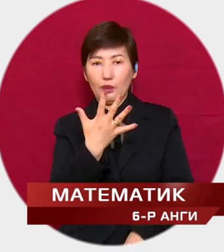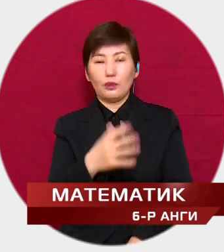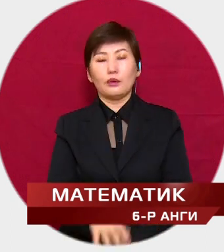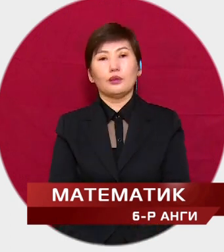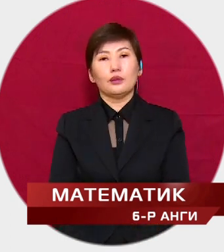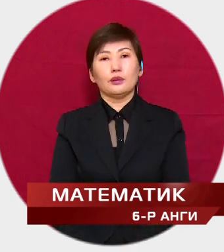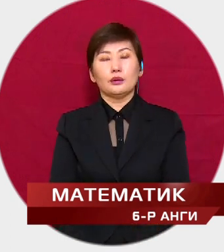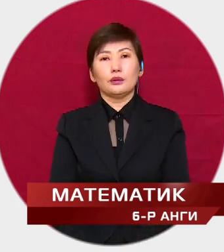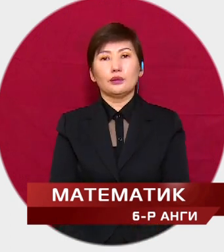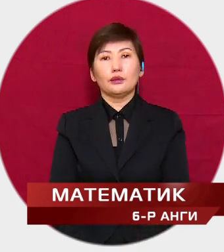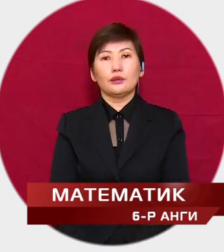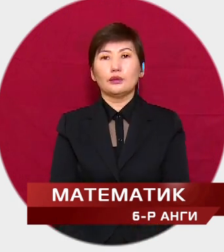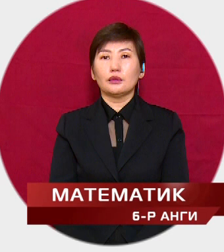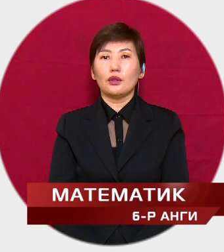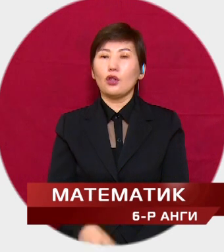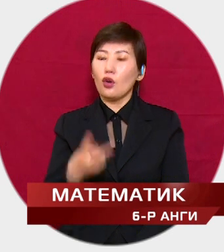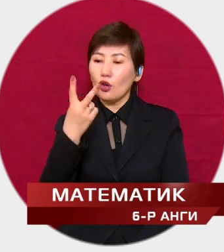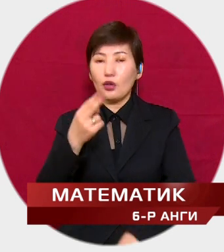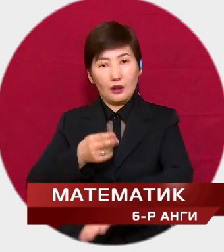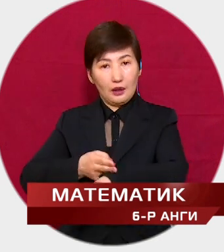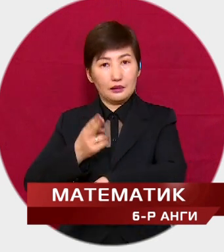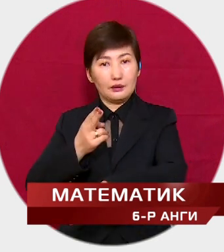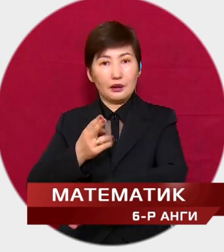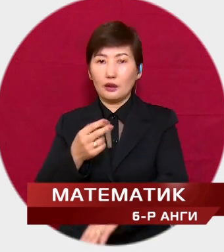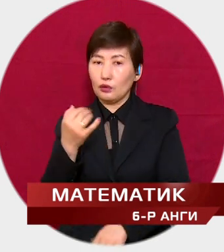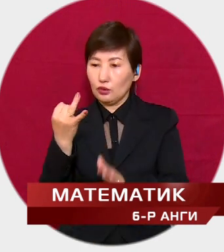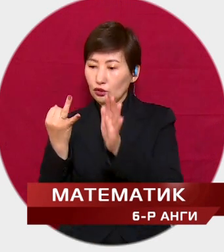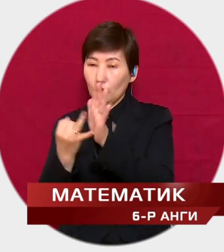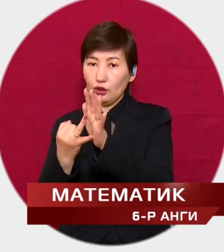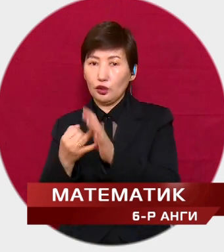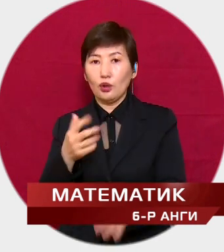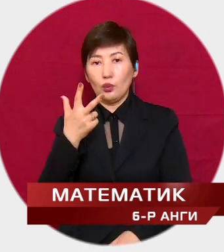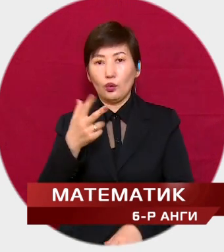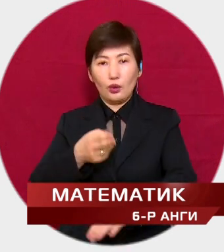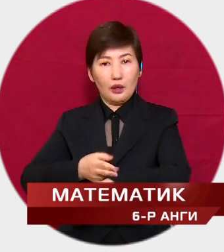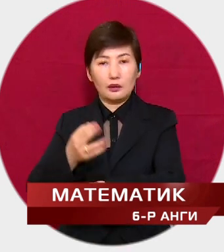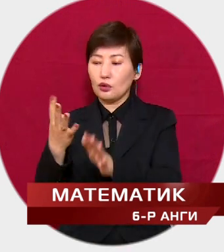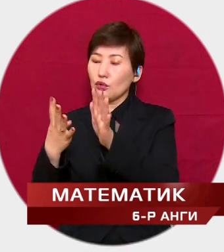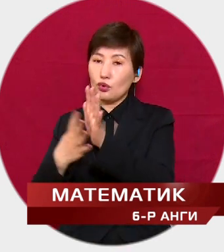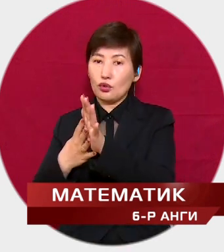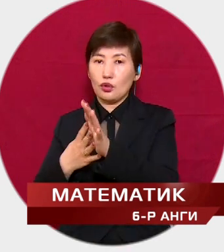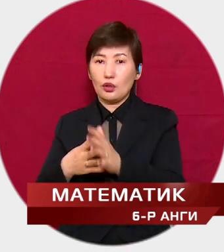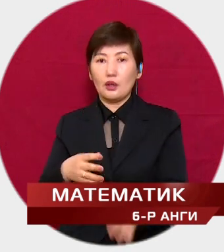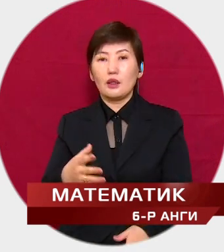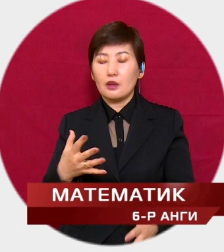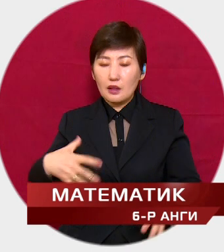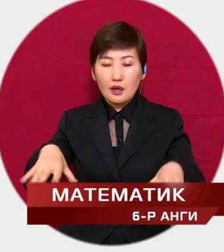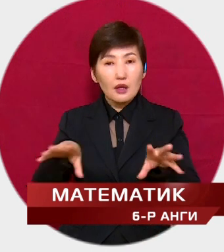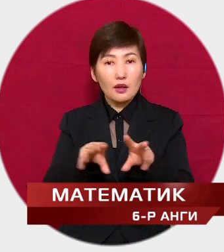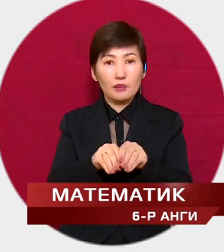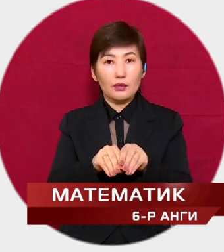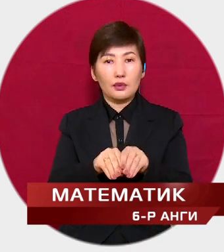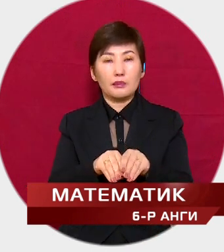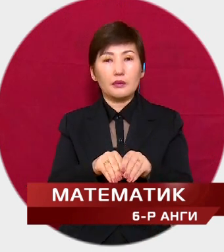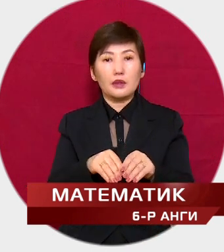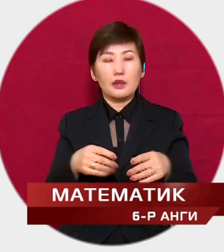үг. За 2 харандаатай хүүхэд 7, 3 харандаатай хүүхэд 9, 4 харандаатай хүүхэд 4, 5 харандаатай хүүхэд 20